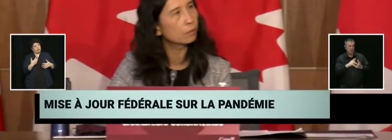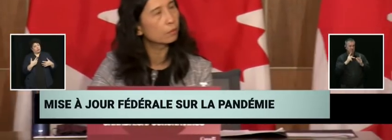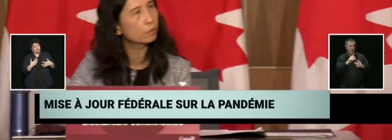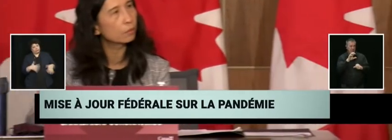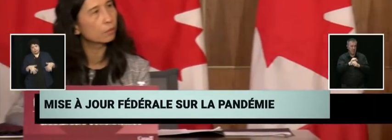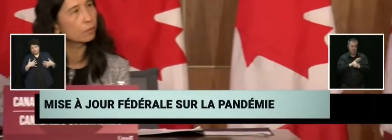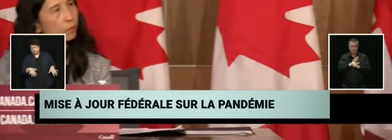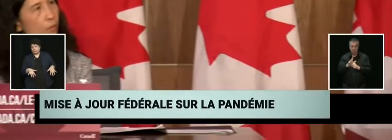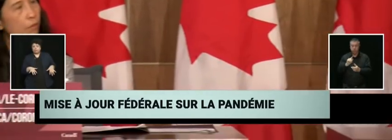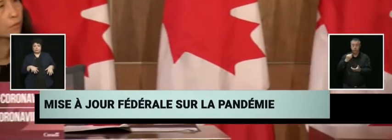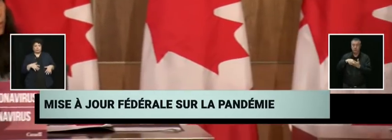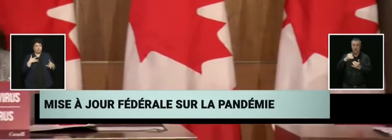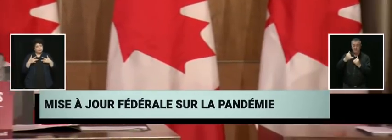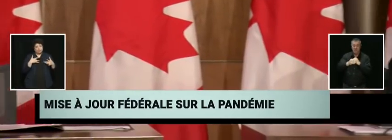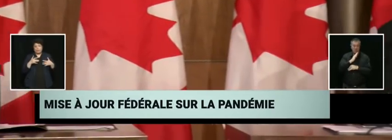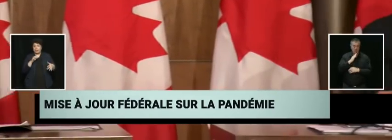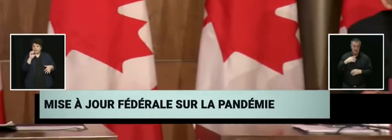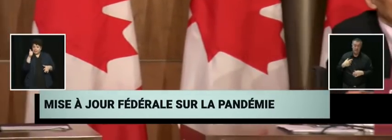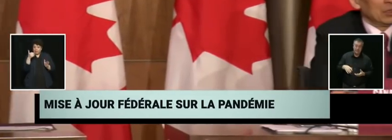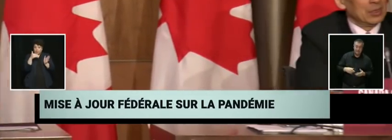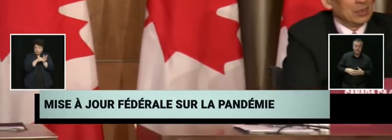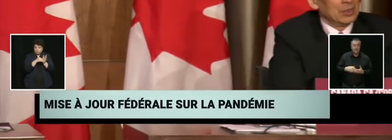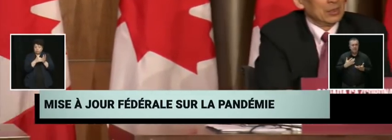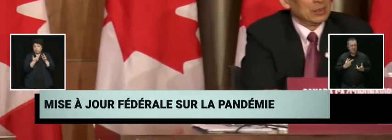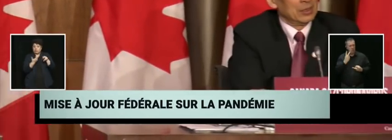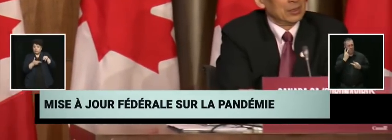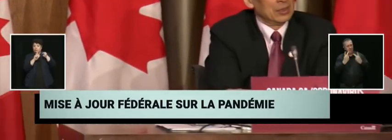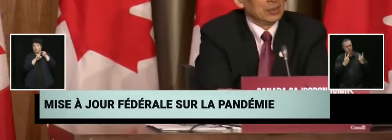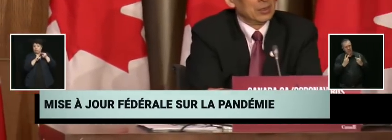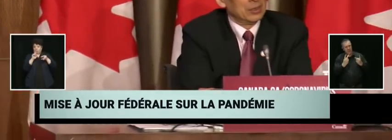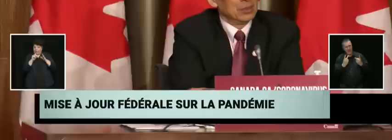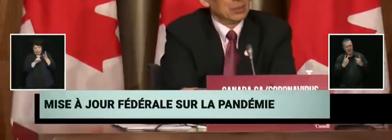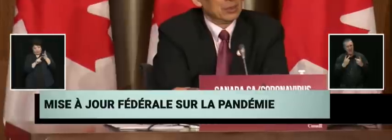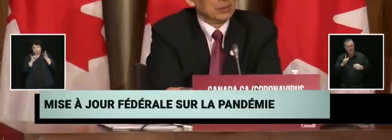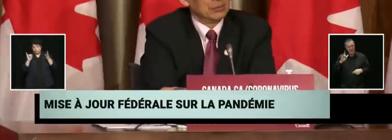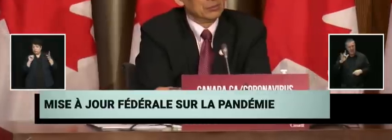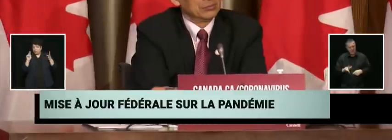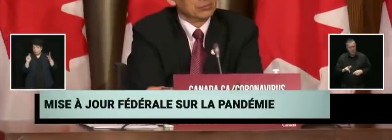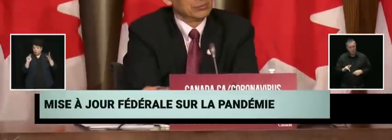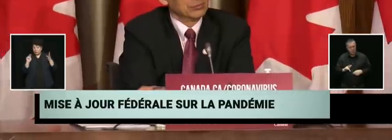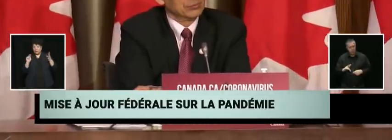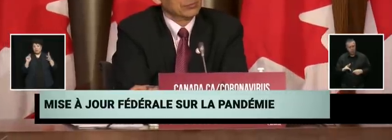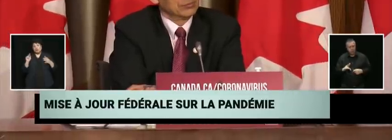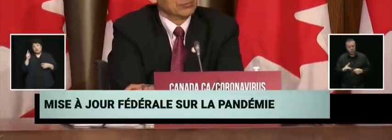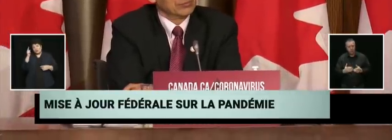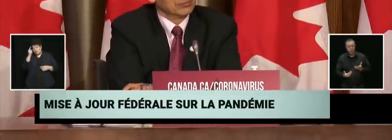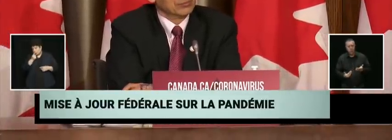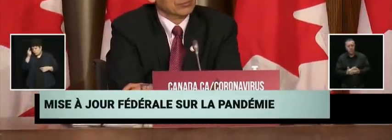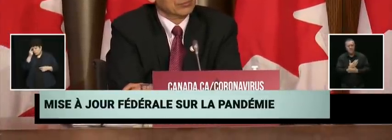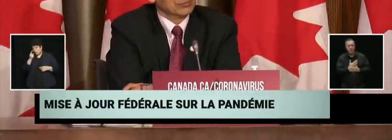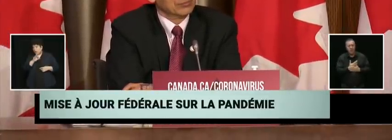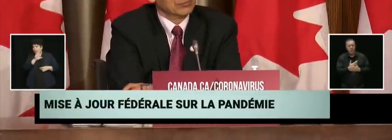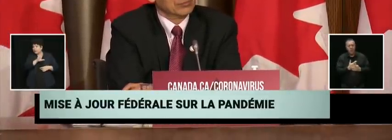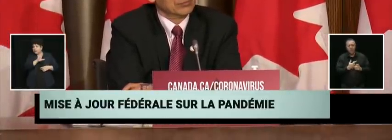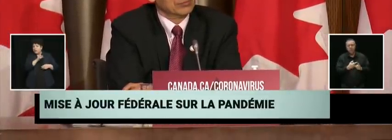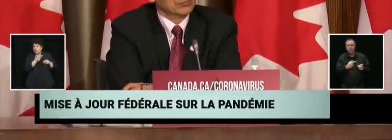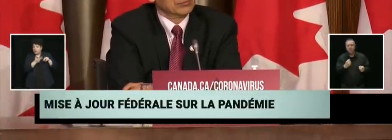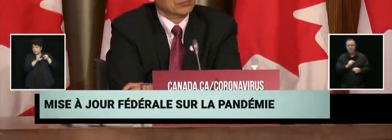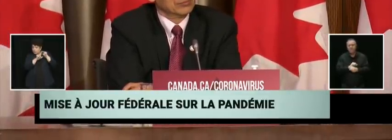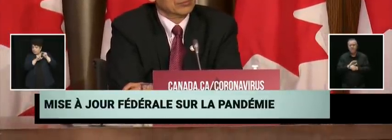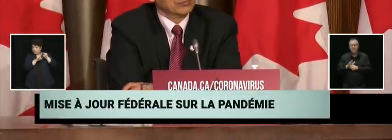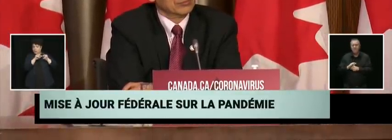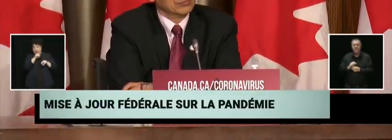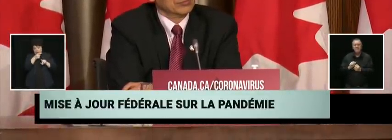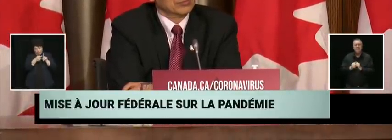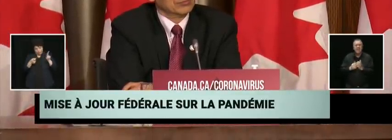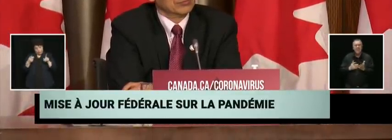est-ce que ce qu'on voit maintenant, c'est causé par l'arrivée des nouveaux variants ou peut-être les gens qui n'ont pas respecté les consignes dans le temps des fêtes, parce que